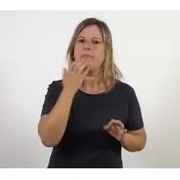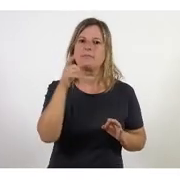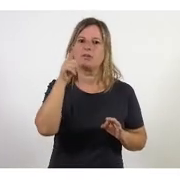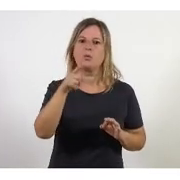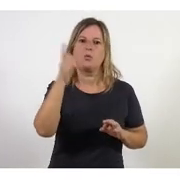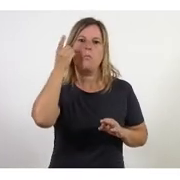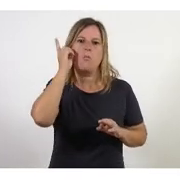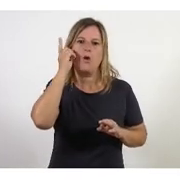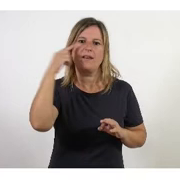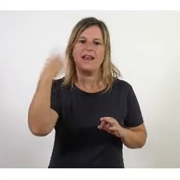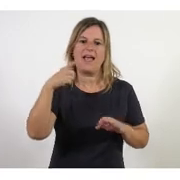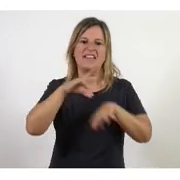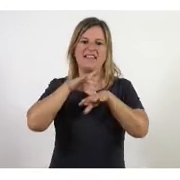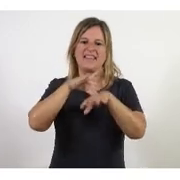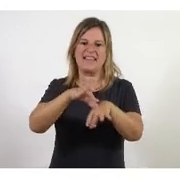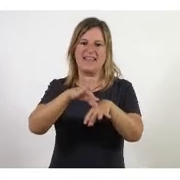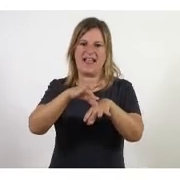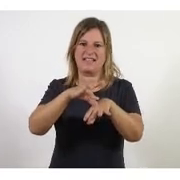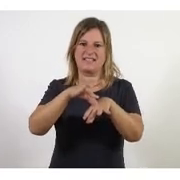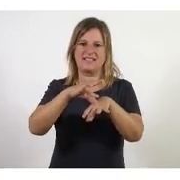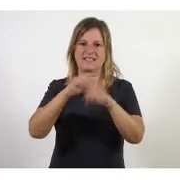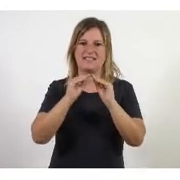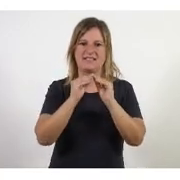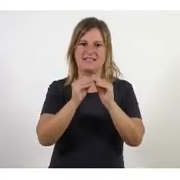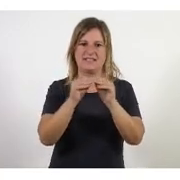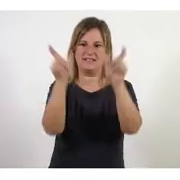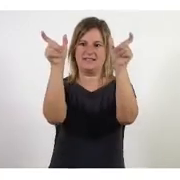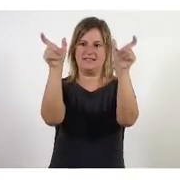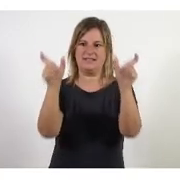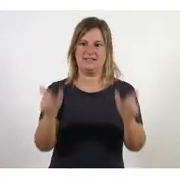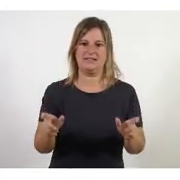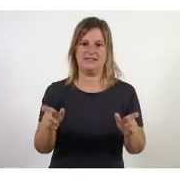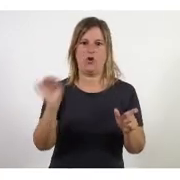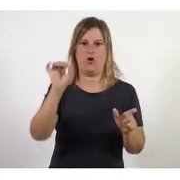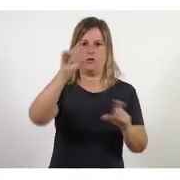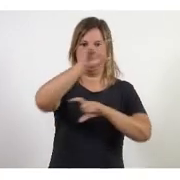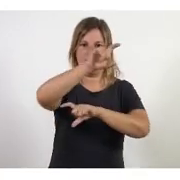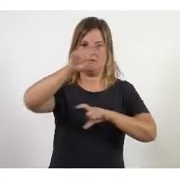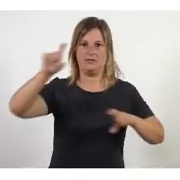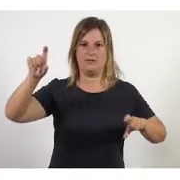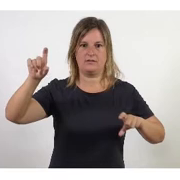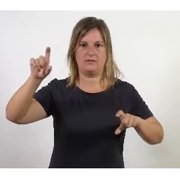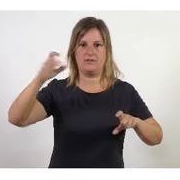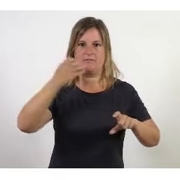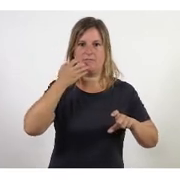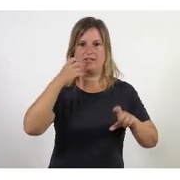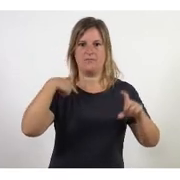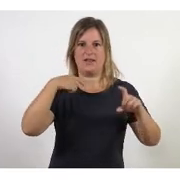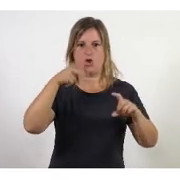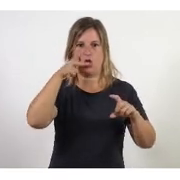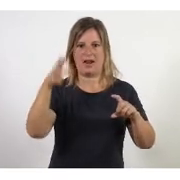que s'anomenen les guies de composició. Són unes ratlles verticals i horitzontals que apareixen quan tens la càmera